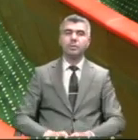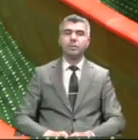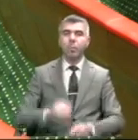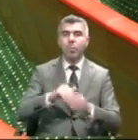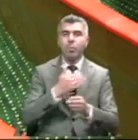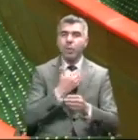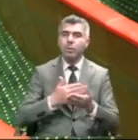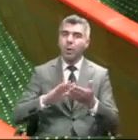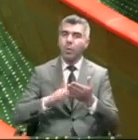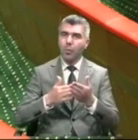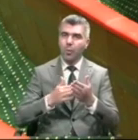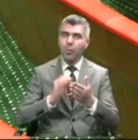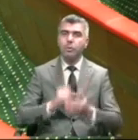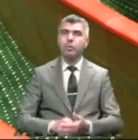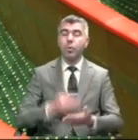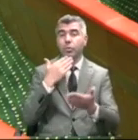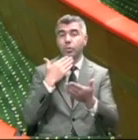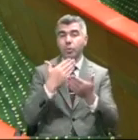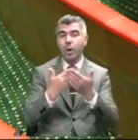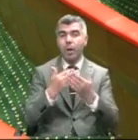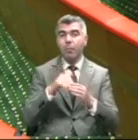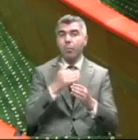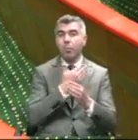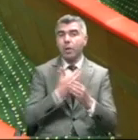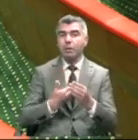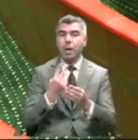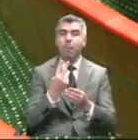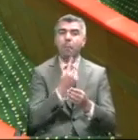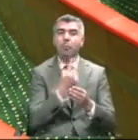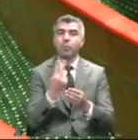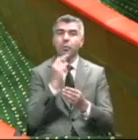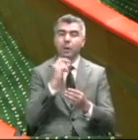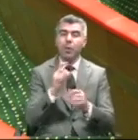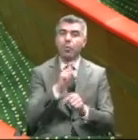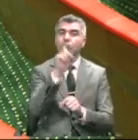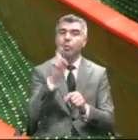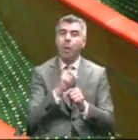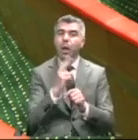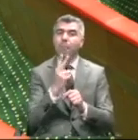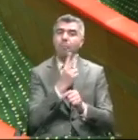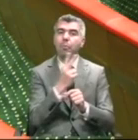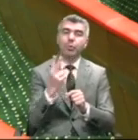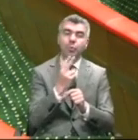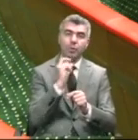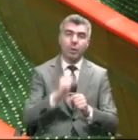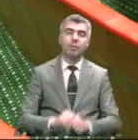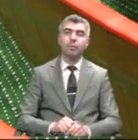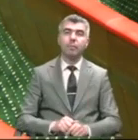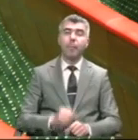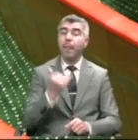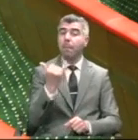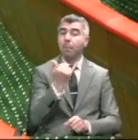المستشار المحترمه مشكور السيدان المحترمين وفريقيهما على سؤالهما وهي مناسبه لاطلع